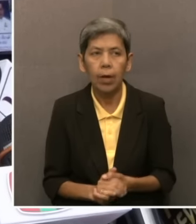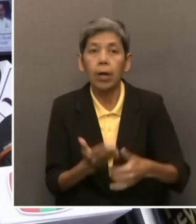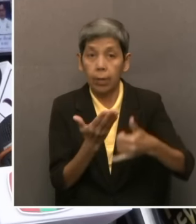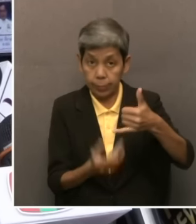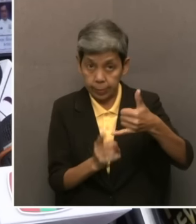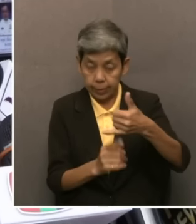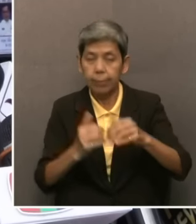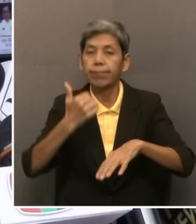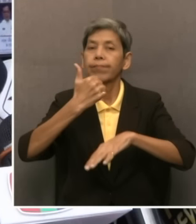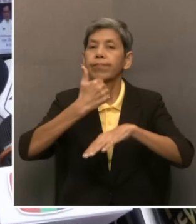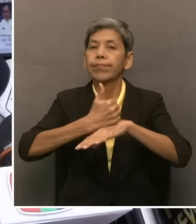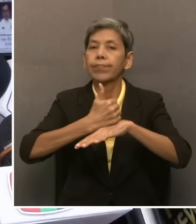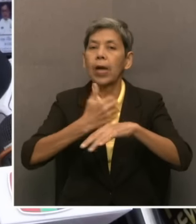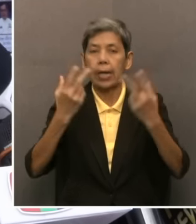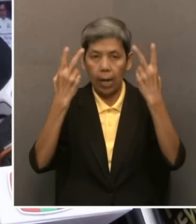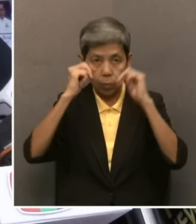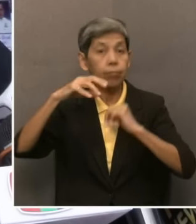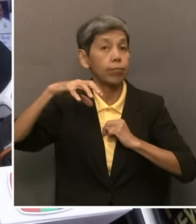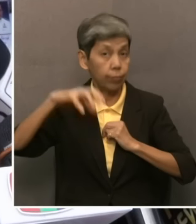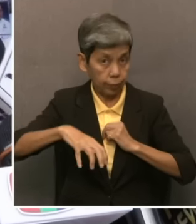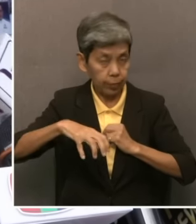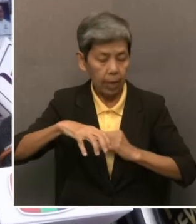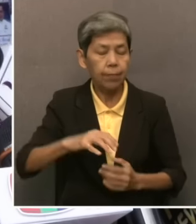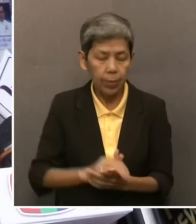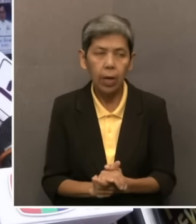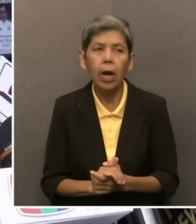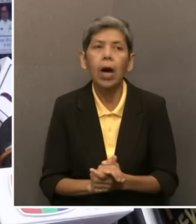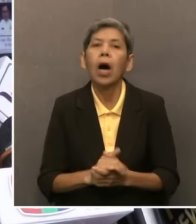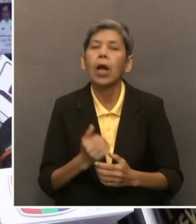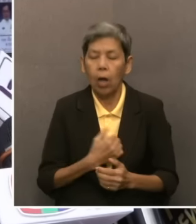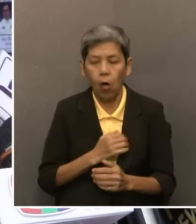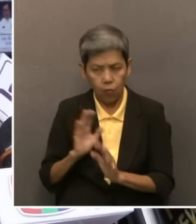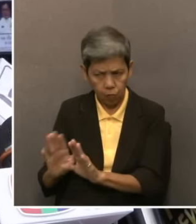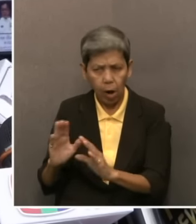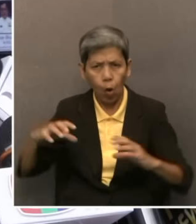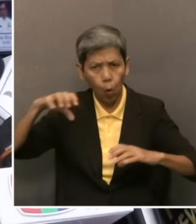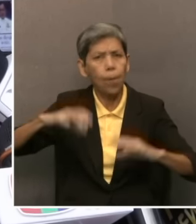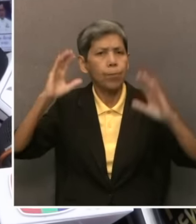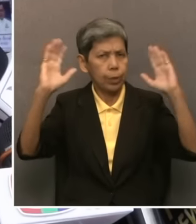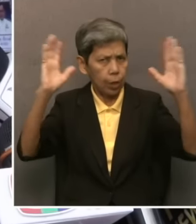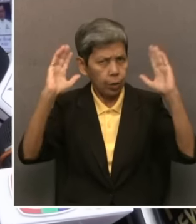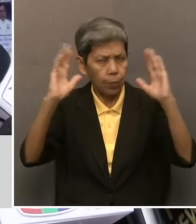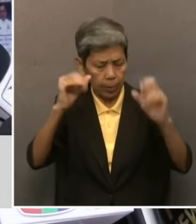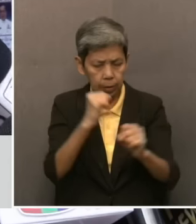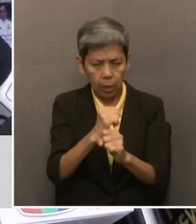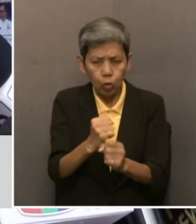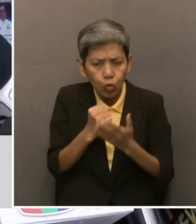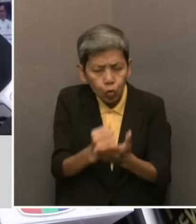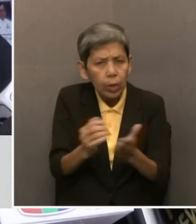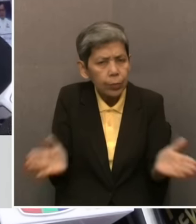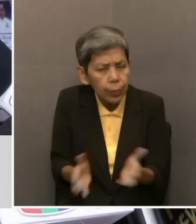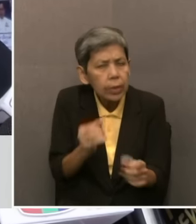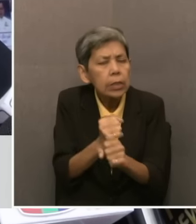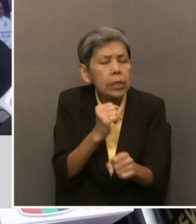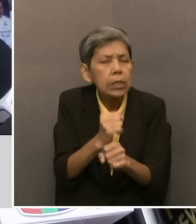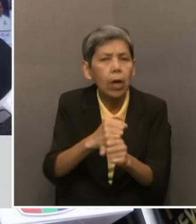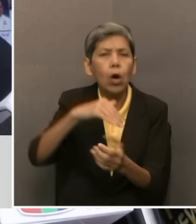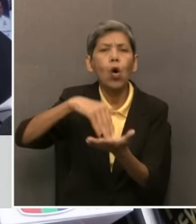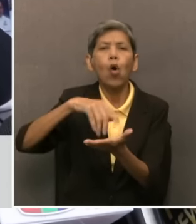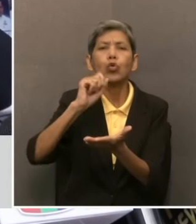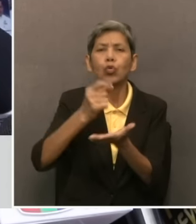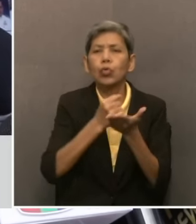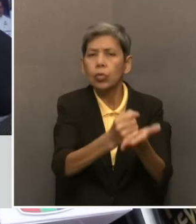พรรัฐมนตรีประจำสำนักนายกรัฐมนตรีได้มอบหมายให้กรมประชาสัมพันธ์สนับสนุนการทำงานของศูนย์ปฏิบัติ